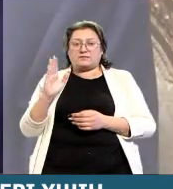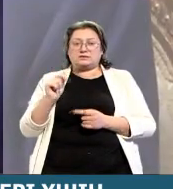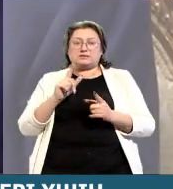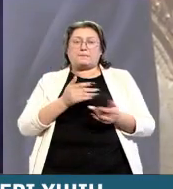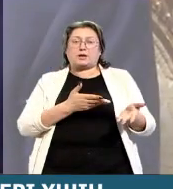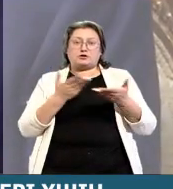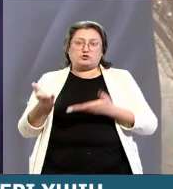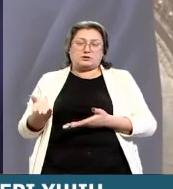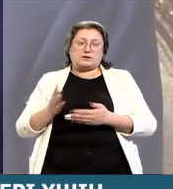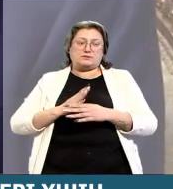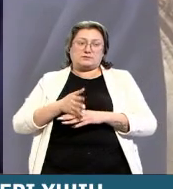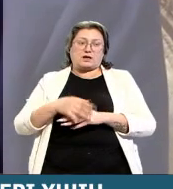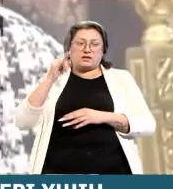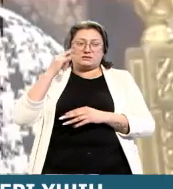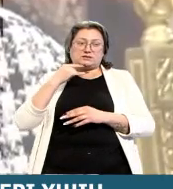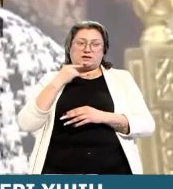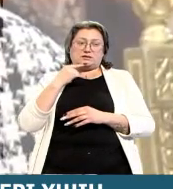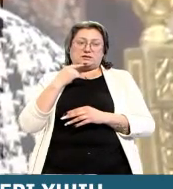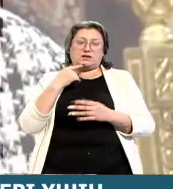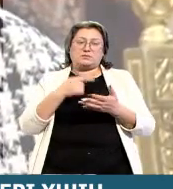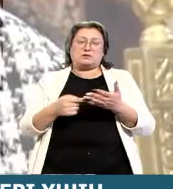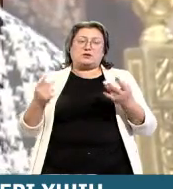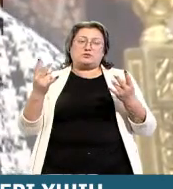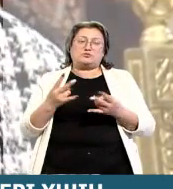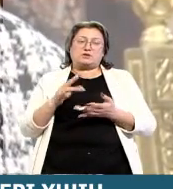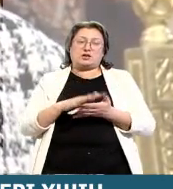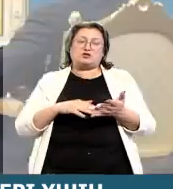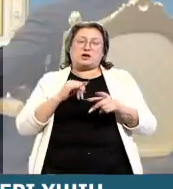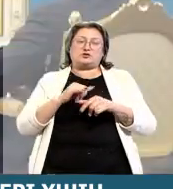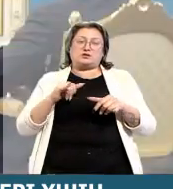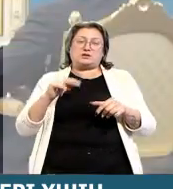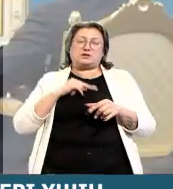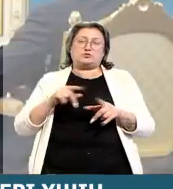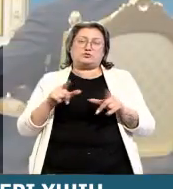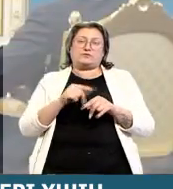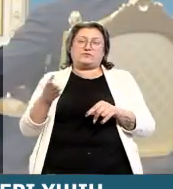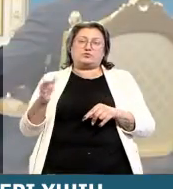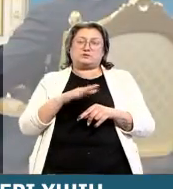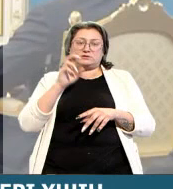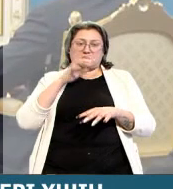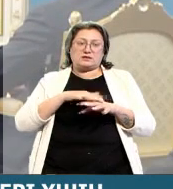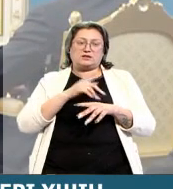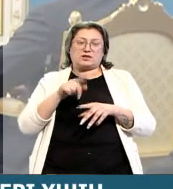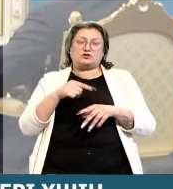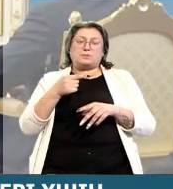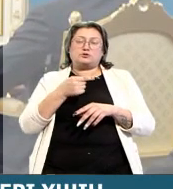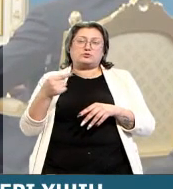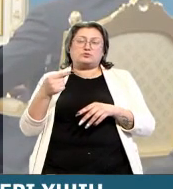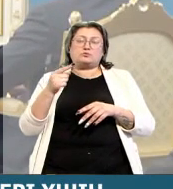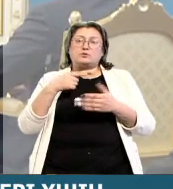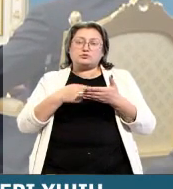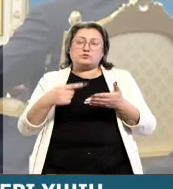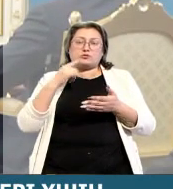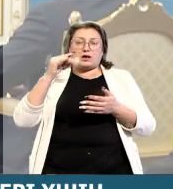Макрон Қазақстанға сапармен келуге шақырғаны үшін президентке алғыс айтып, екі елдің ынтымақтастығын одан әрі кеңейту қажет екенін атап